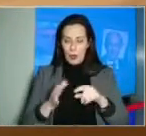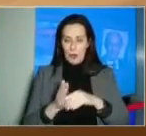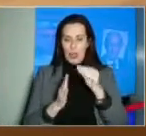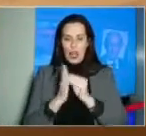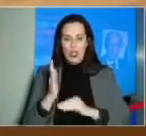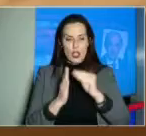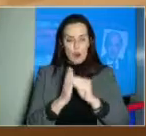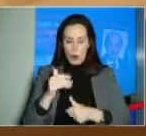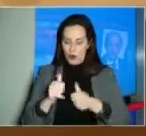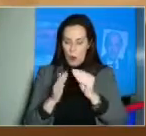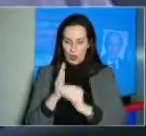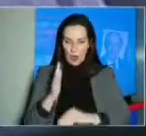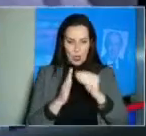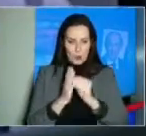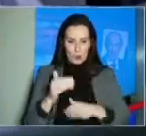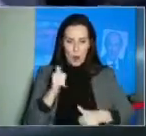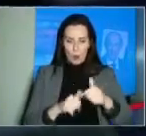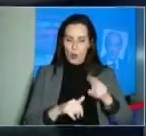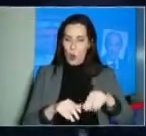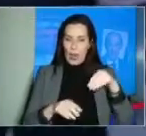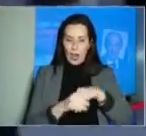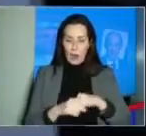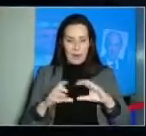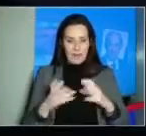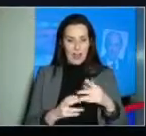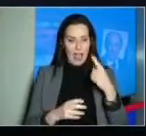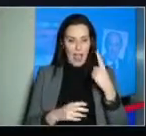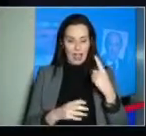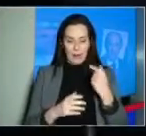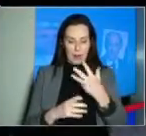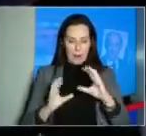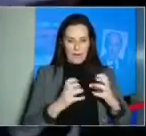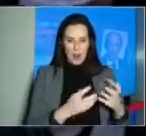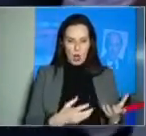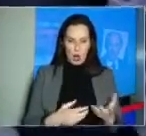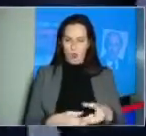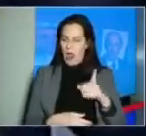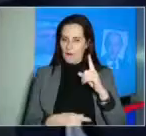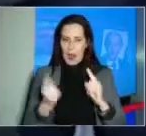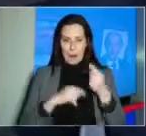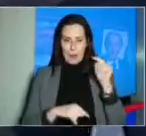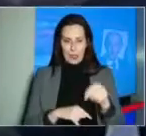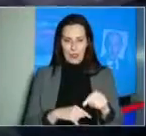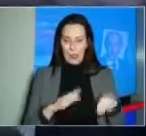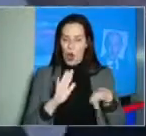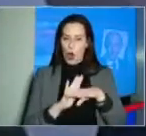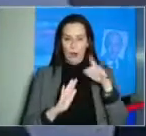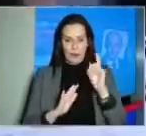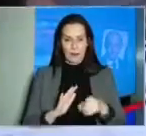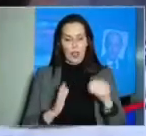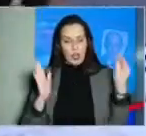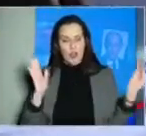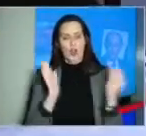רשימות של מועמדים, ורשימת מועמדים יכולה לכלול מפלגה אחת או כמה מפלגות, אבל במקרה הזה החוק מחייב